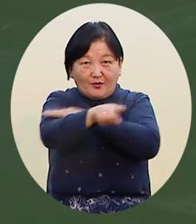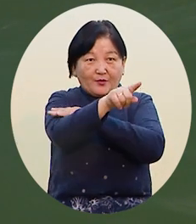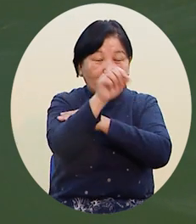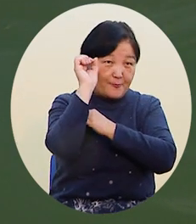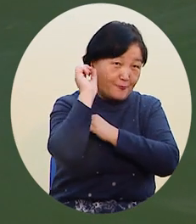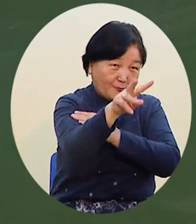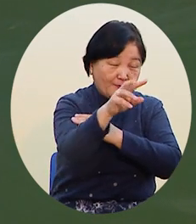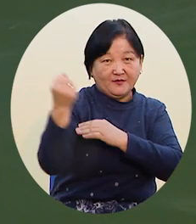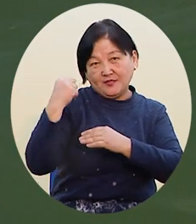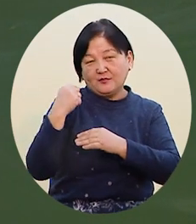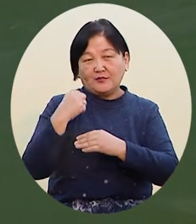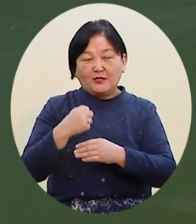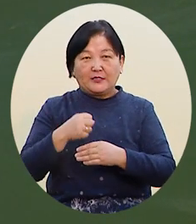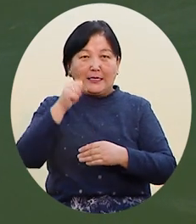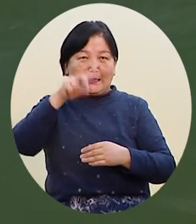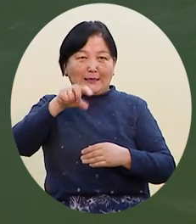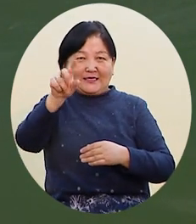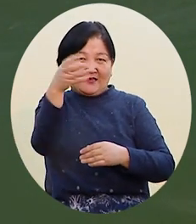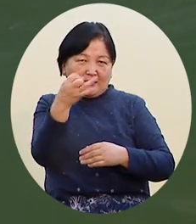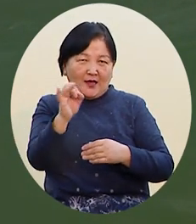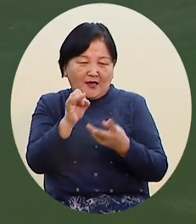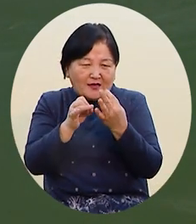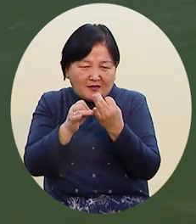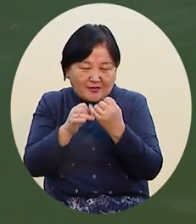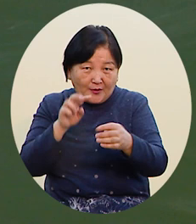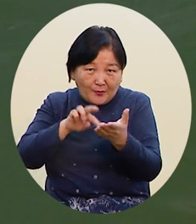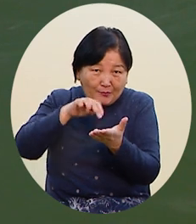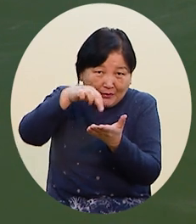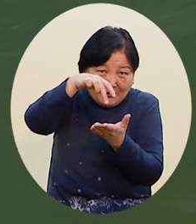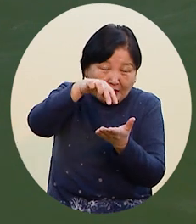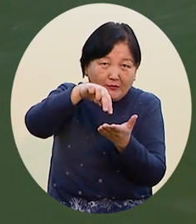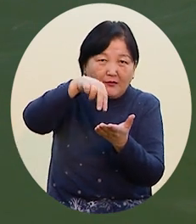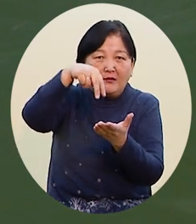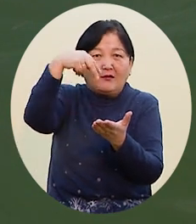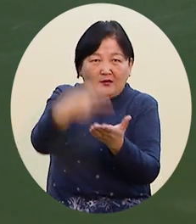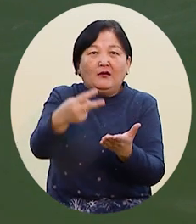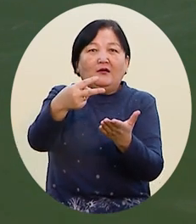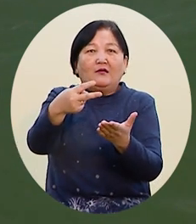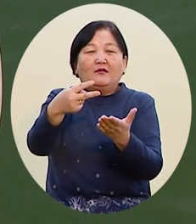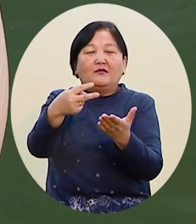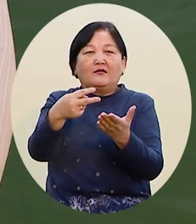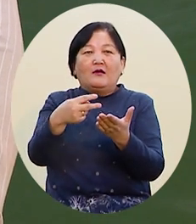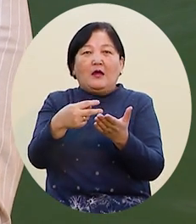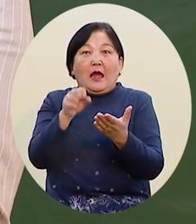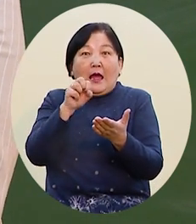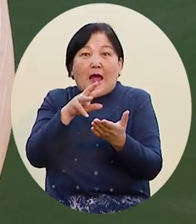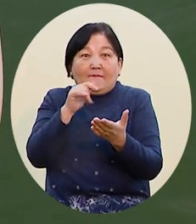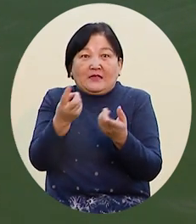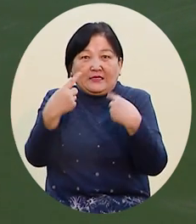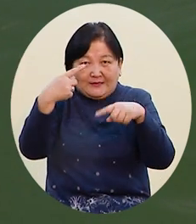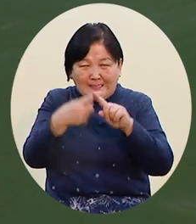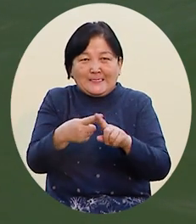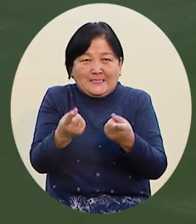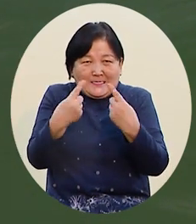алагдай гавтай гүйж чадсангүй хитгэн харайсны эцэст хийгүй бөмбөг шиг шолхойж ахин дахин